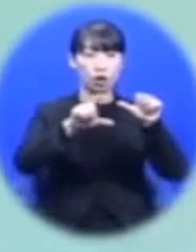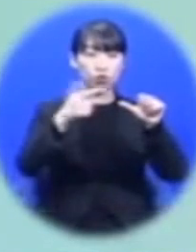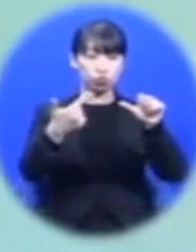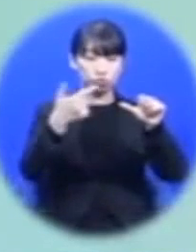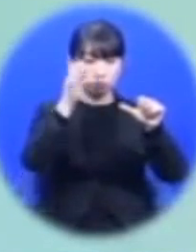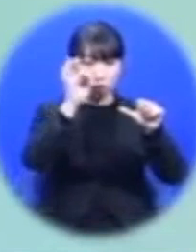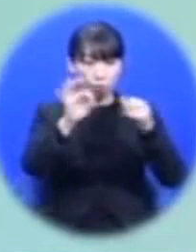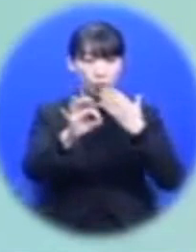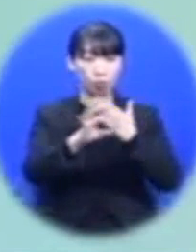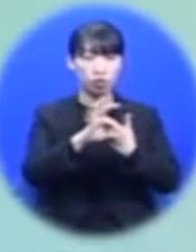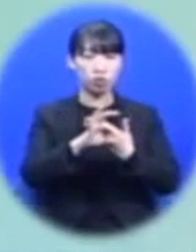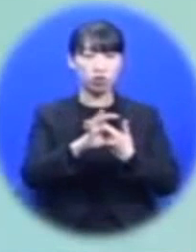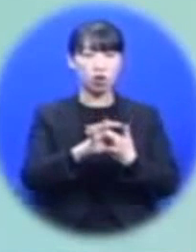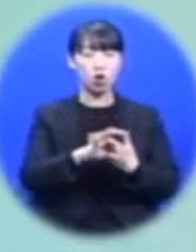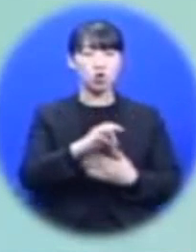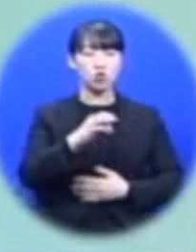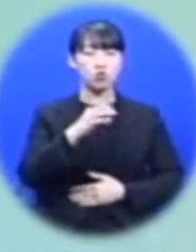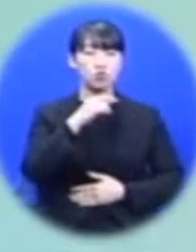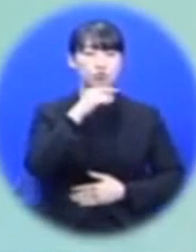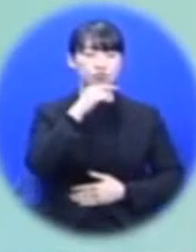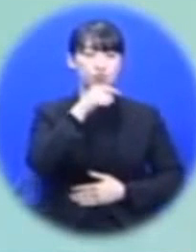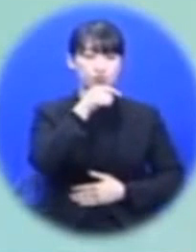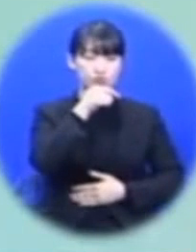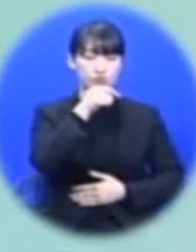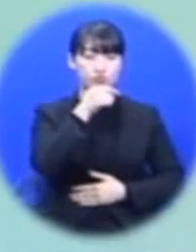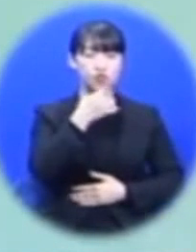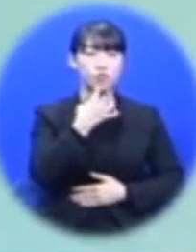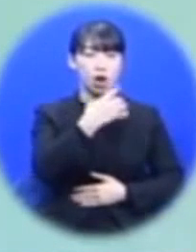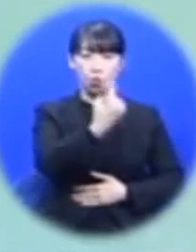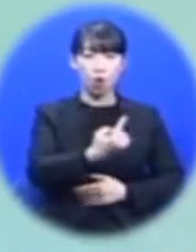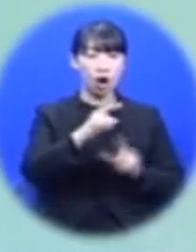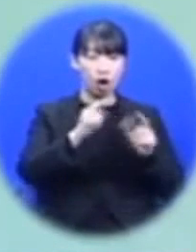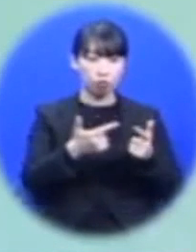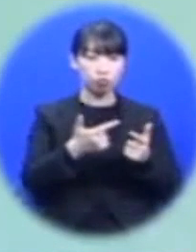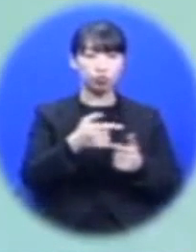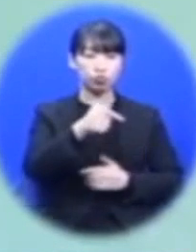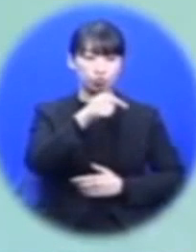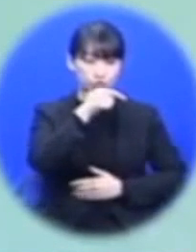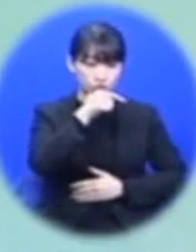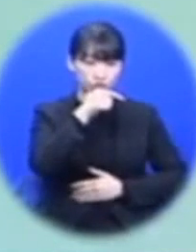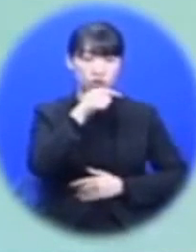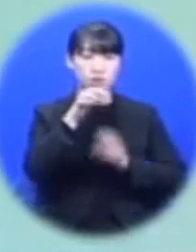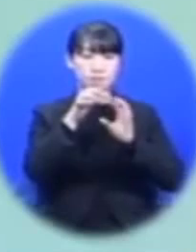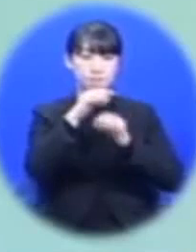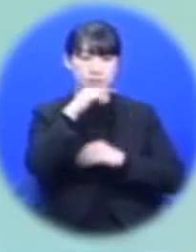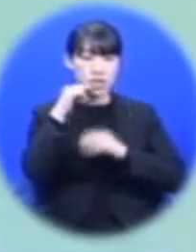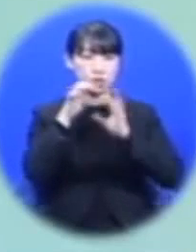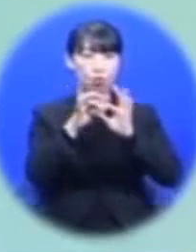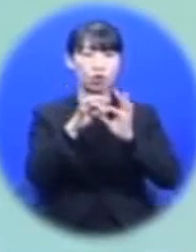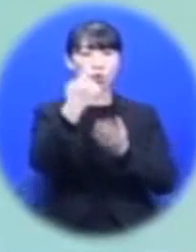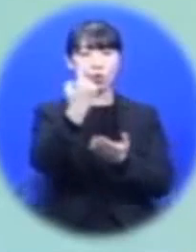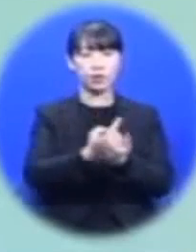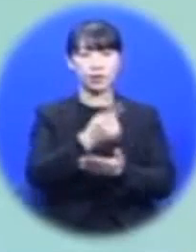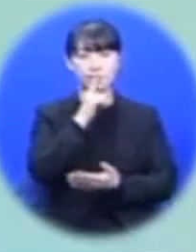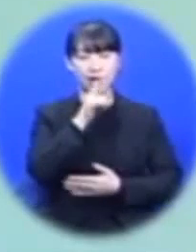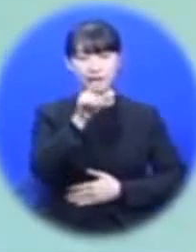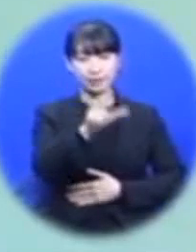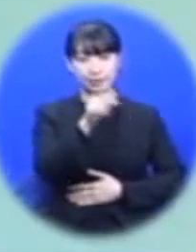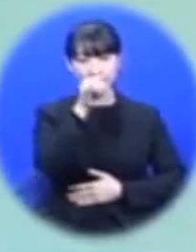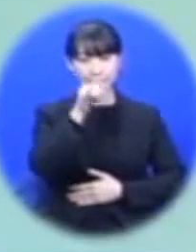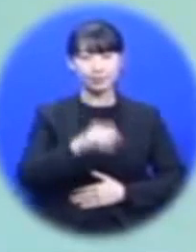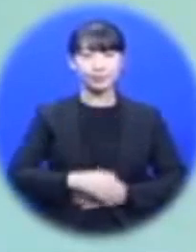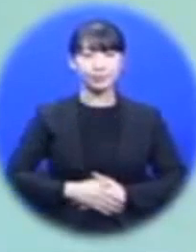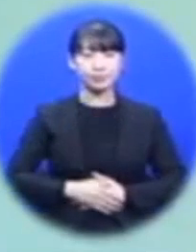그는 다만 물러서 오신 것이 아니라 물과 피로서 오셨습니다 자 예수님이 물로